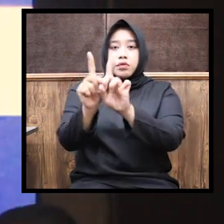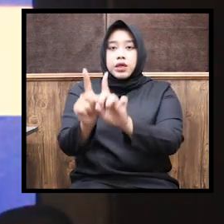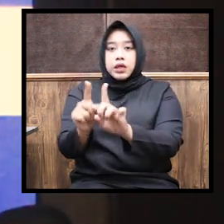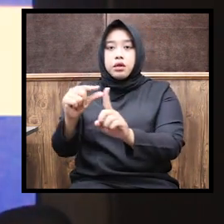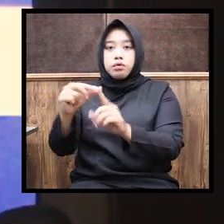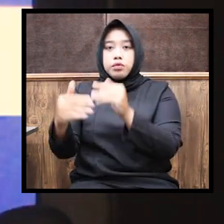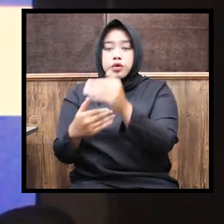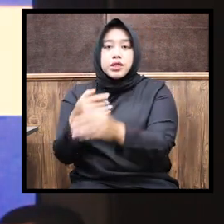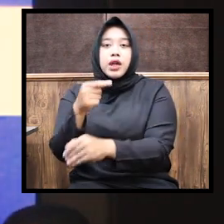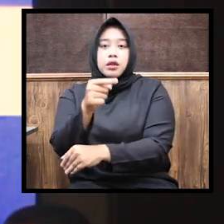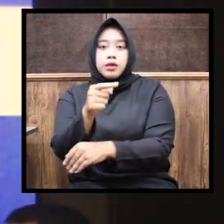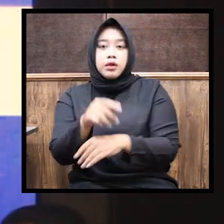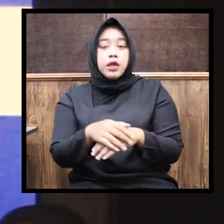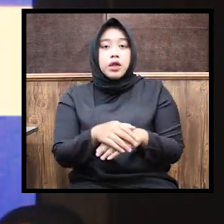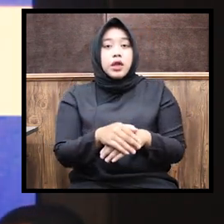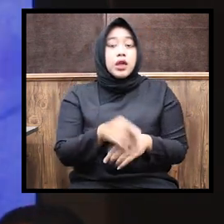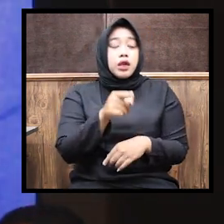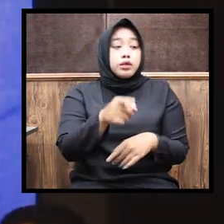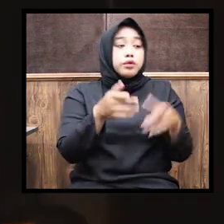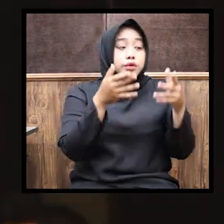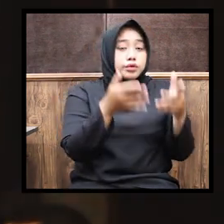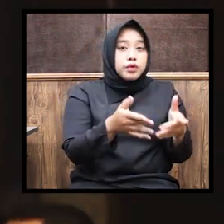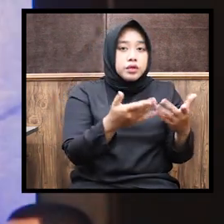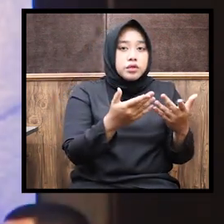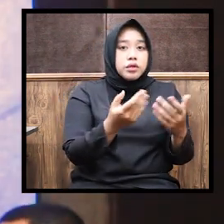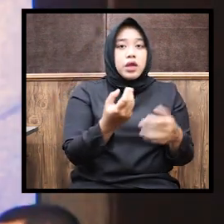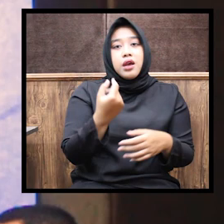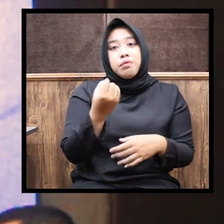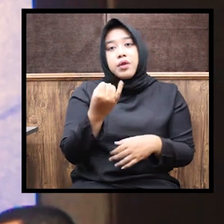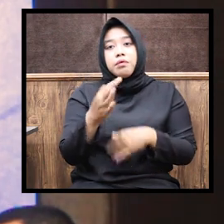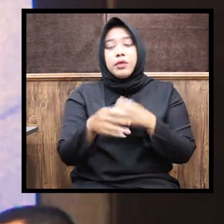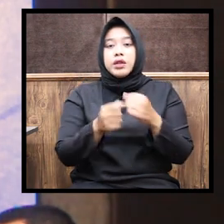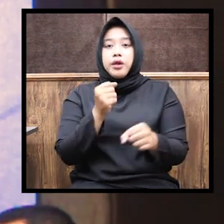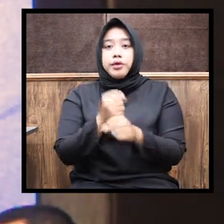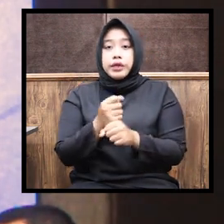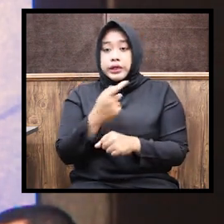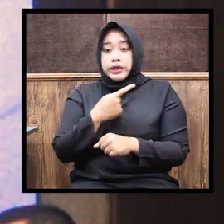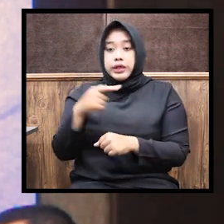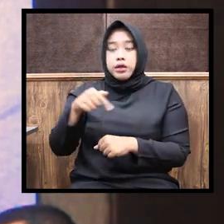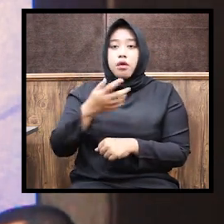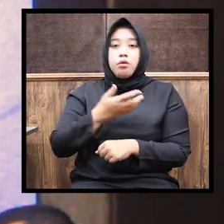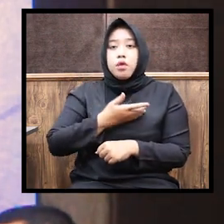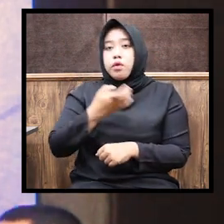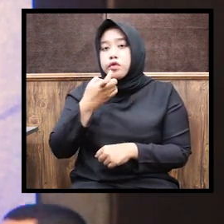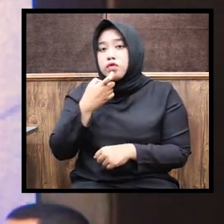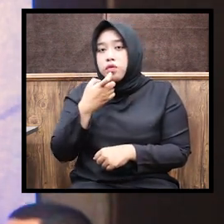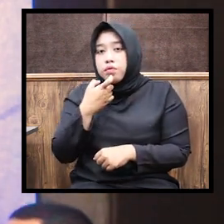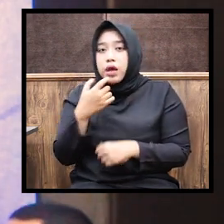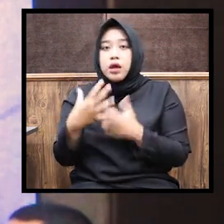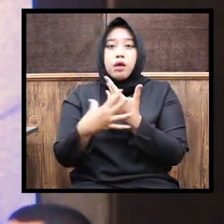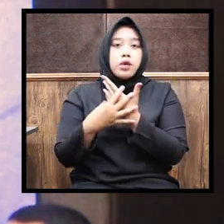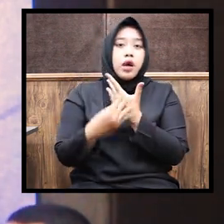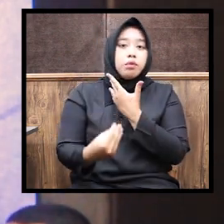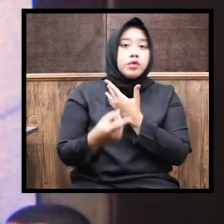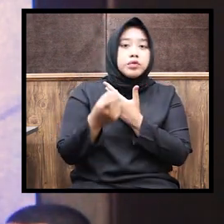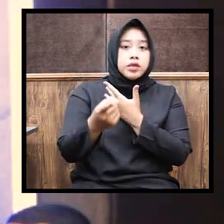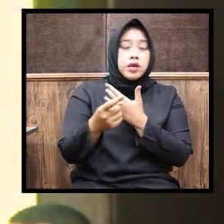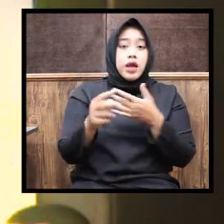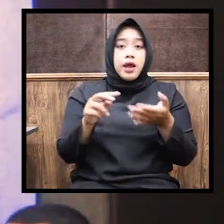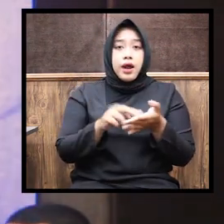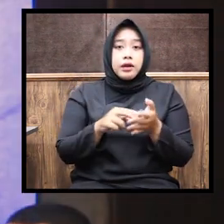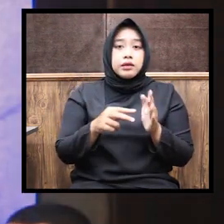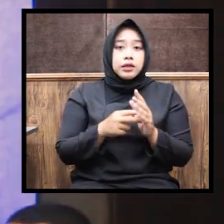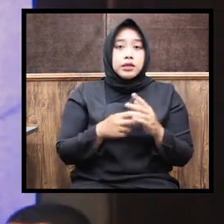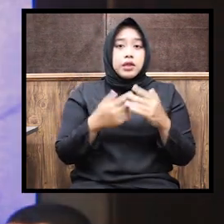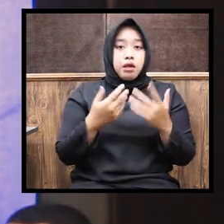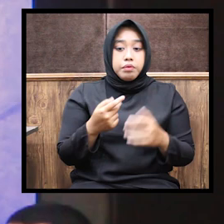industri tersebut itu berlaku ee sudah bertahun-tahun Nah kita pengin mencoba mengadopsi itu pak jadi kita